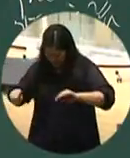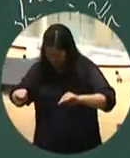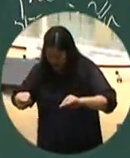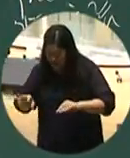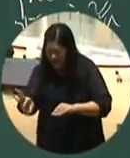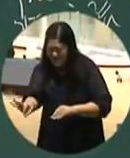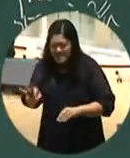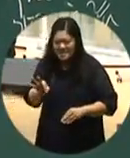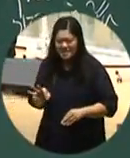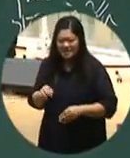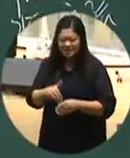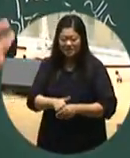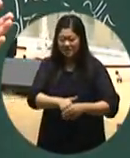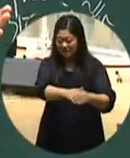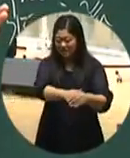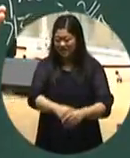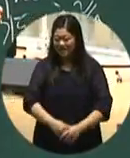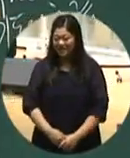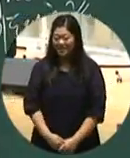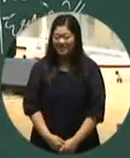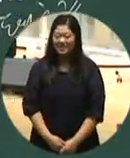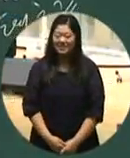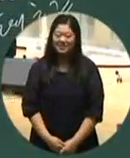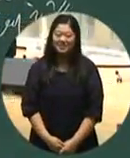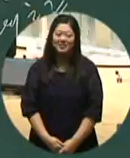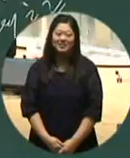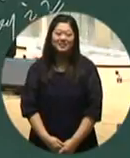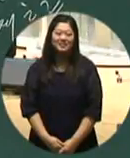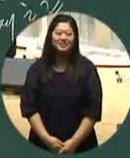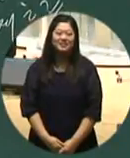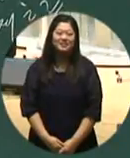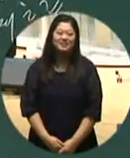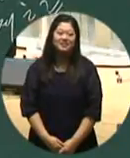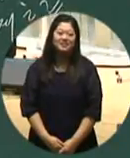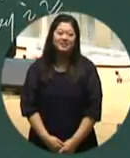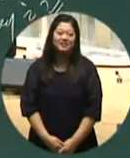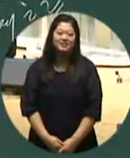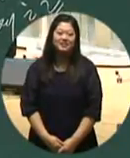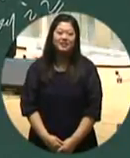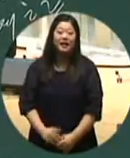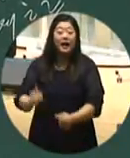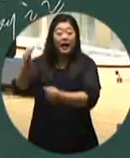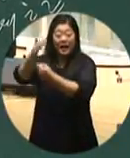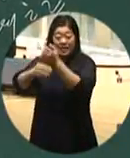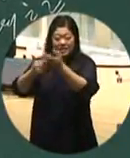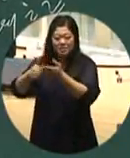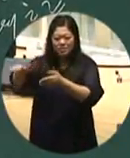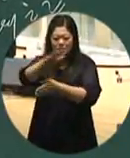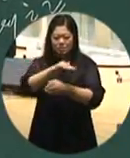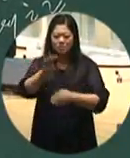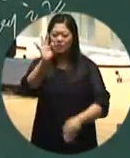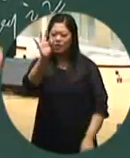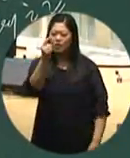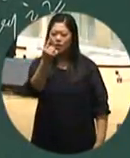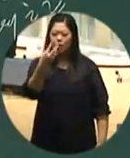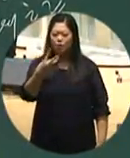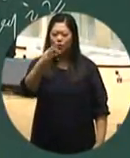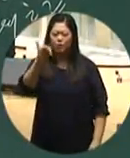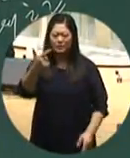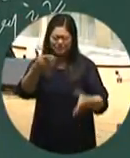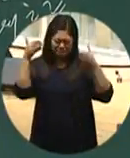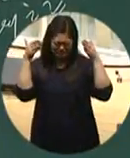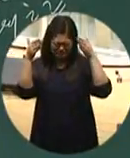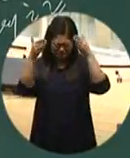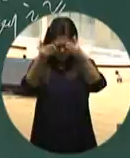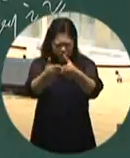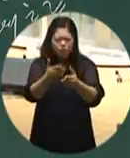여러분이 하나님이 주시는 응답 받는 이 어린 축복을 찾아내야 됩니다. So you need to discover, find out